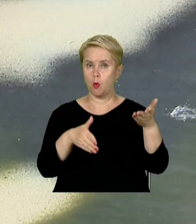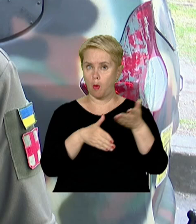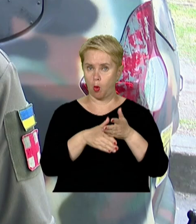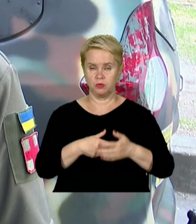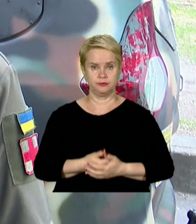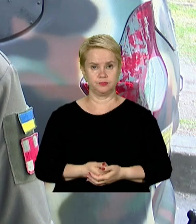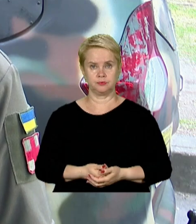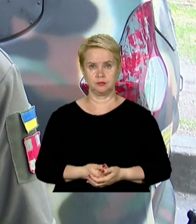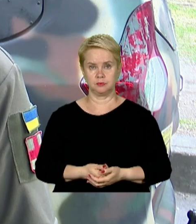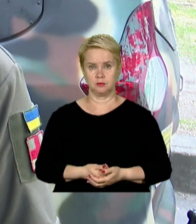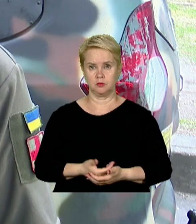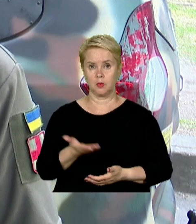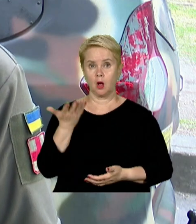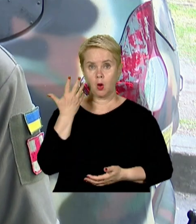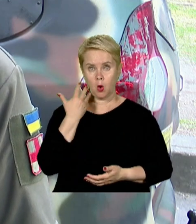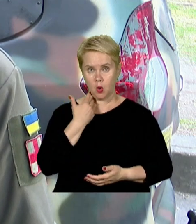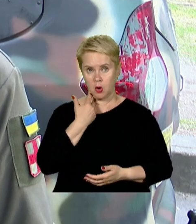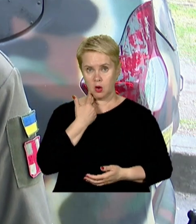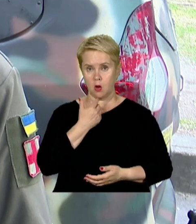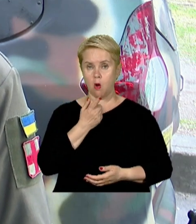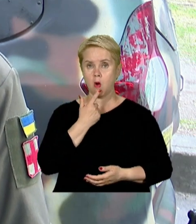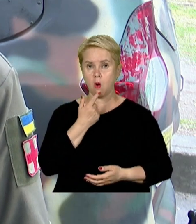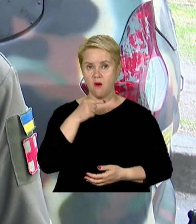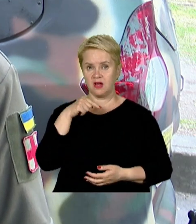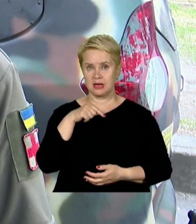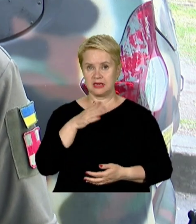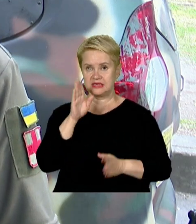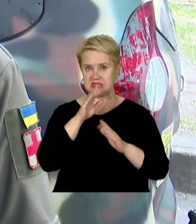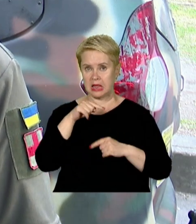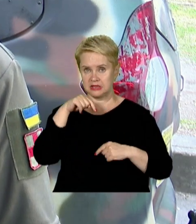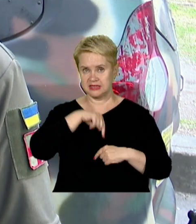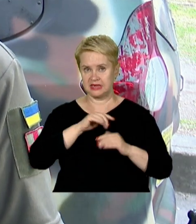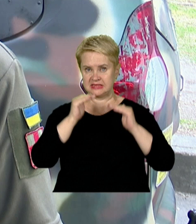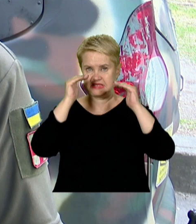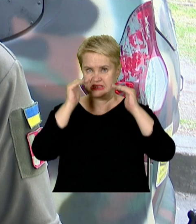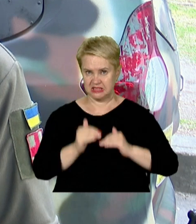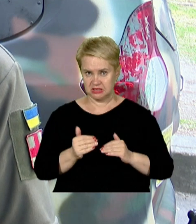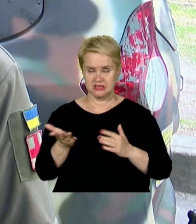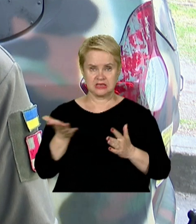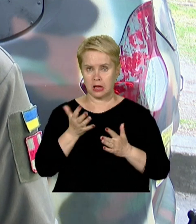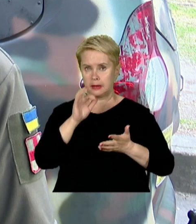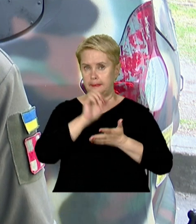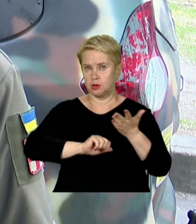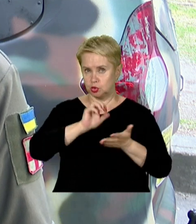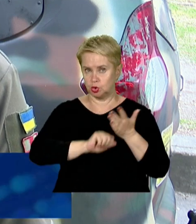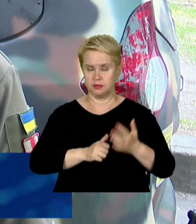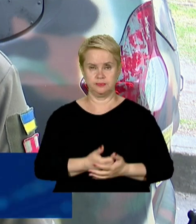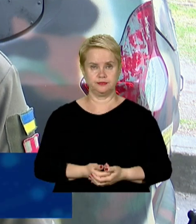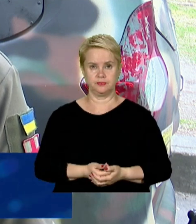допомогу. Коли насичення крові киснем знижується з якихось певних причин,